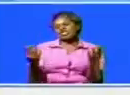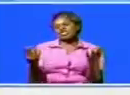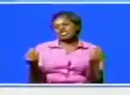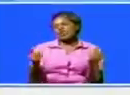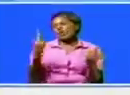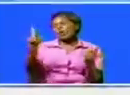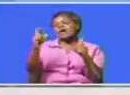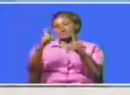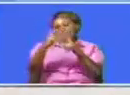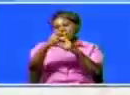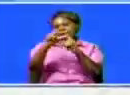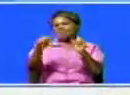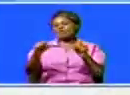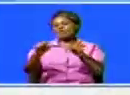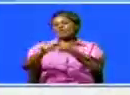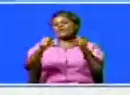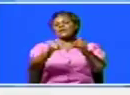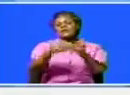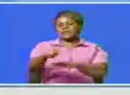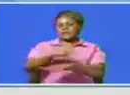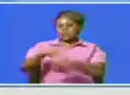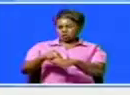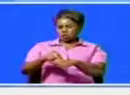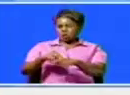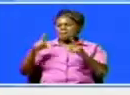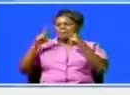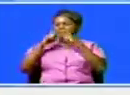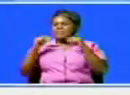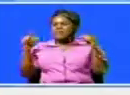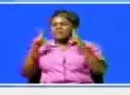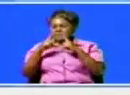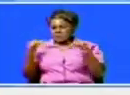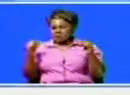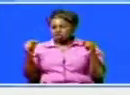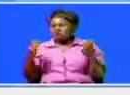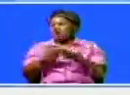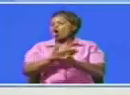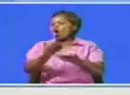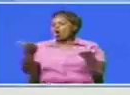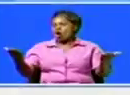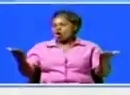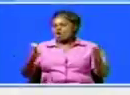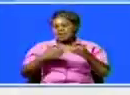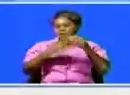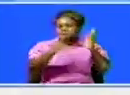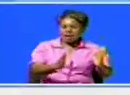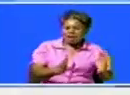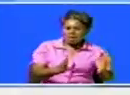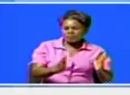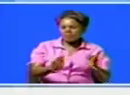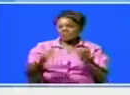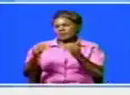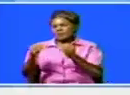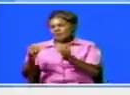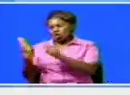umebomoa taifa letu kabisa. So ujumbe ni kwa watu wote. Uwe ni kiongozi, uwe ni